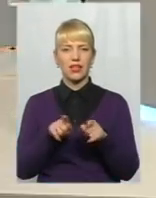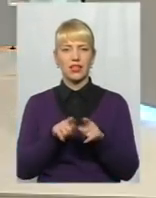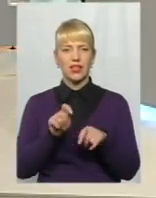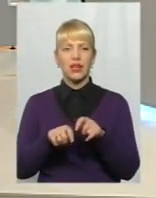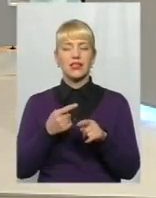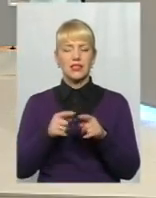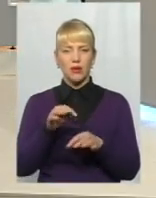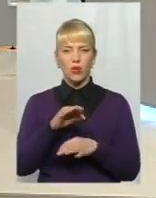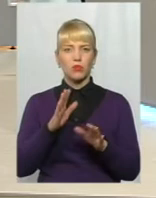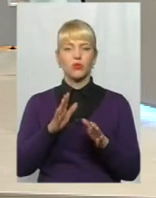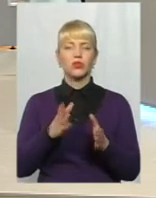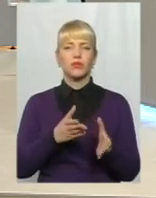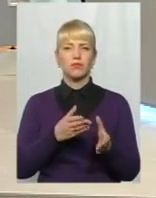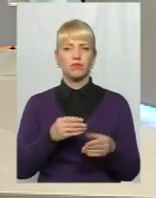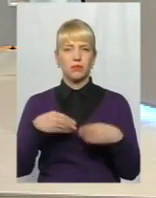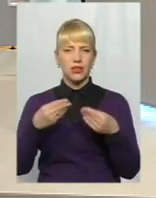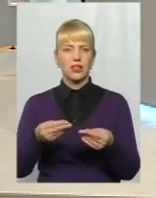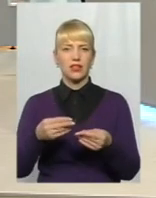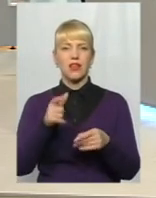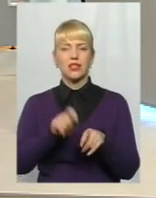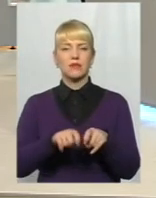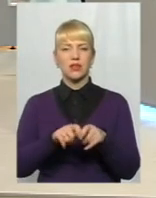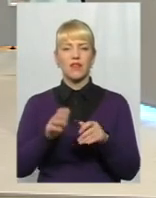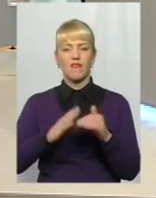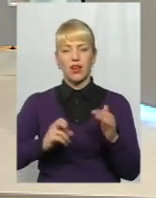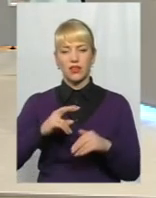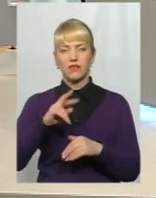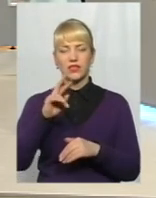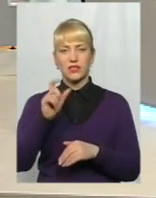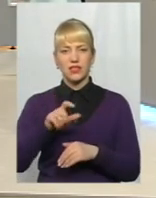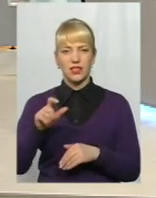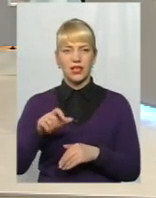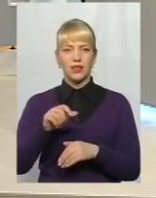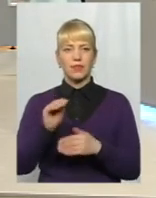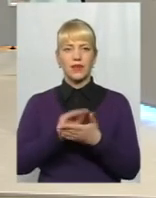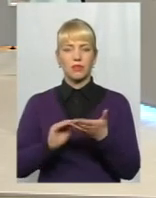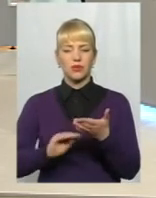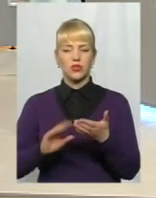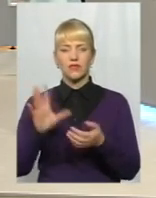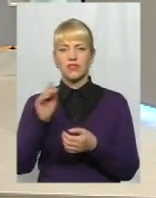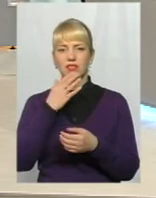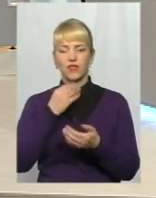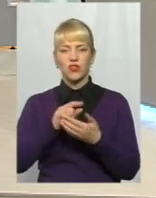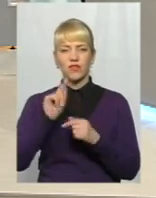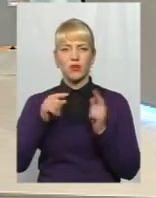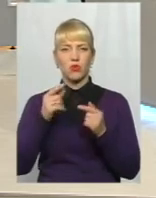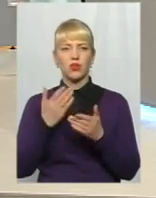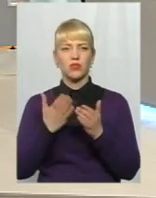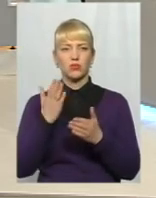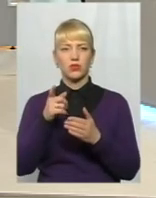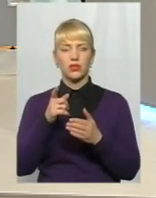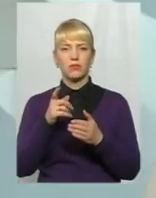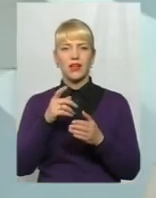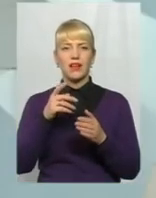цій експертизі. Я думаю, що фахівці, які будуть робити оцінку впливу, вони пишуть всі свої вимоги. Якщо там будуть стояти потужні